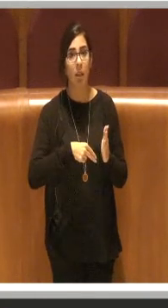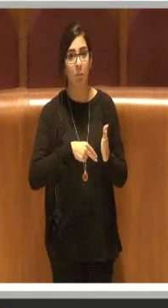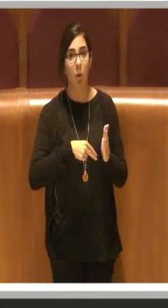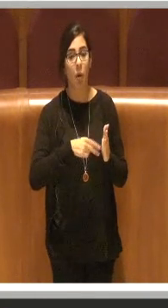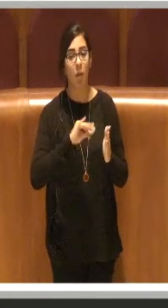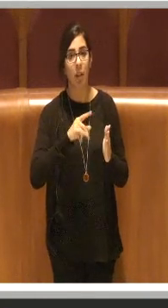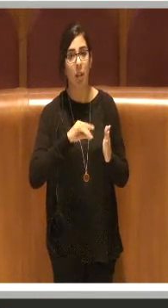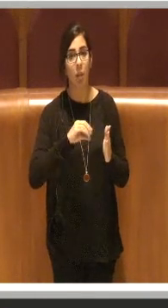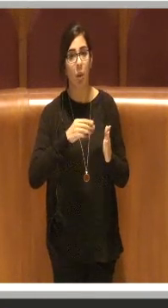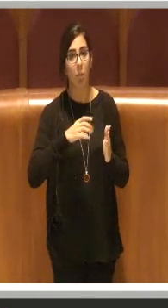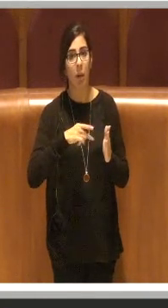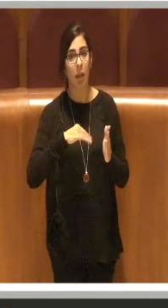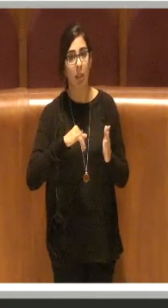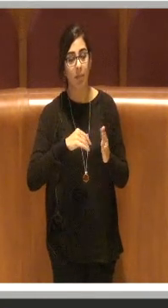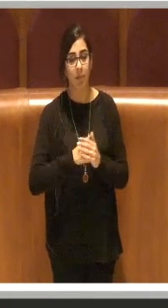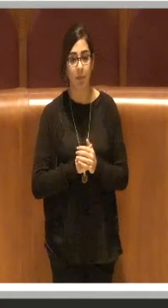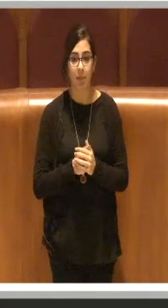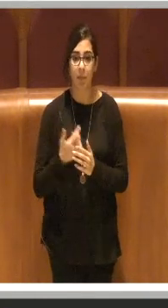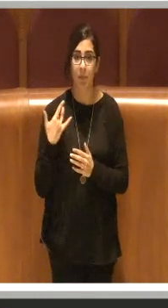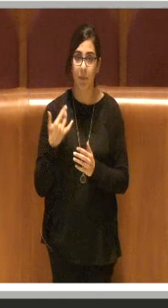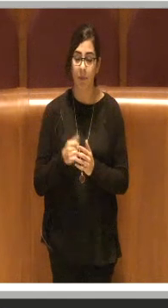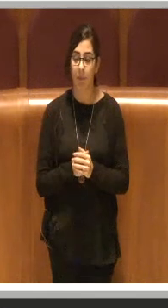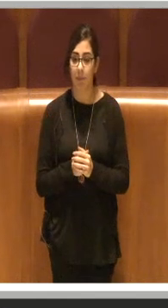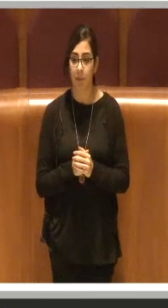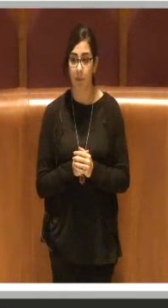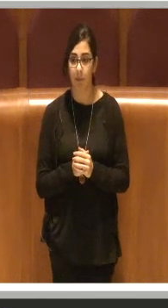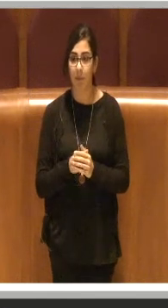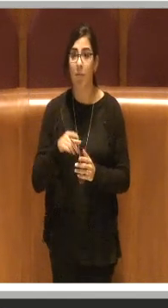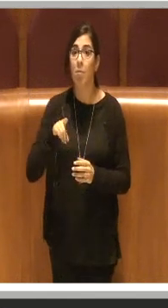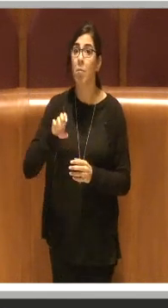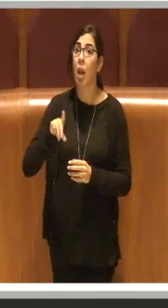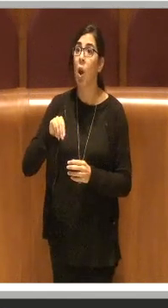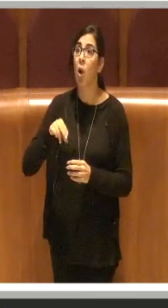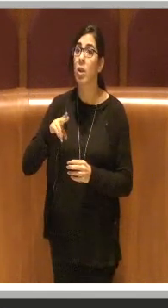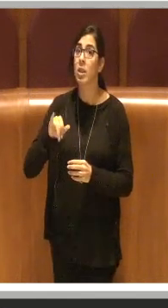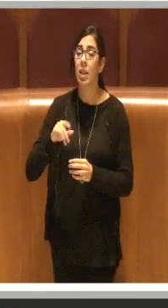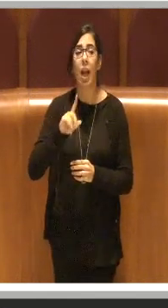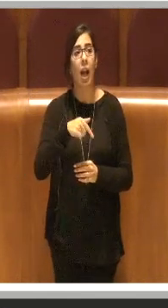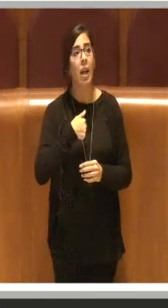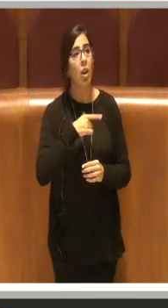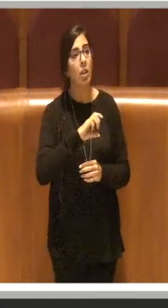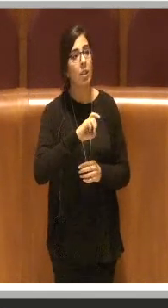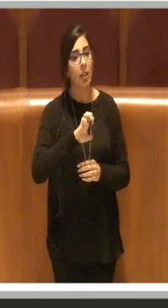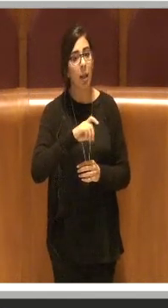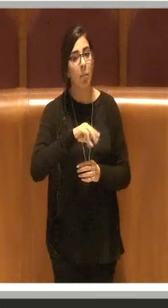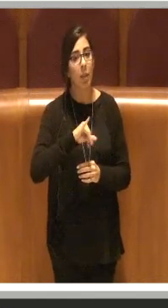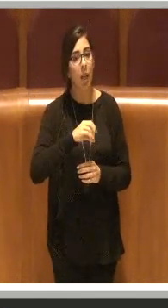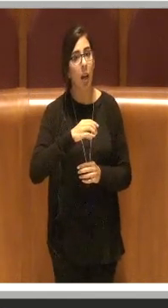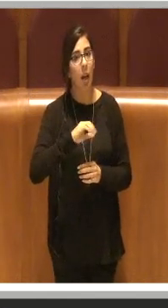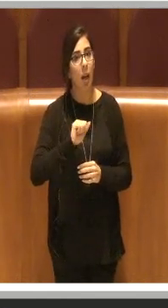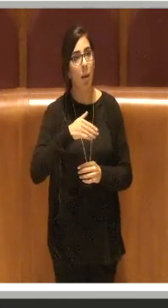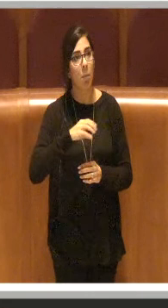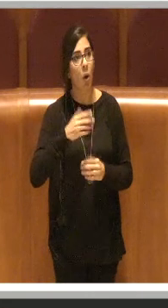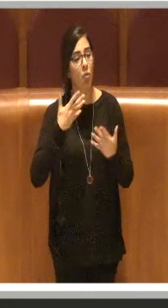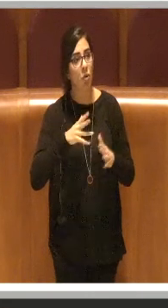consigliere Figliomeni. Dario. Grazie. Presidente, anche De Priamo l'avevo scritto e detto già in precedenza. Comunque. De